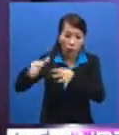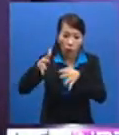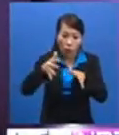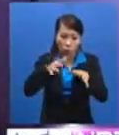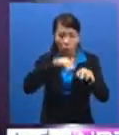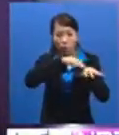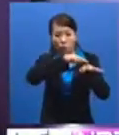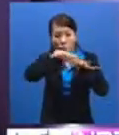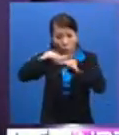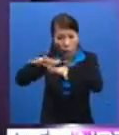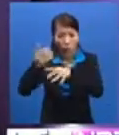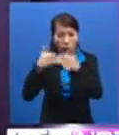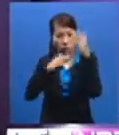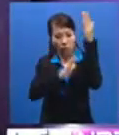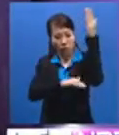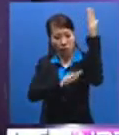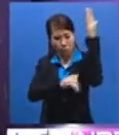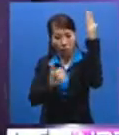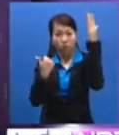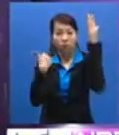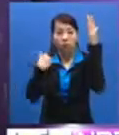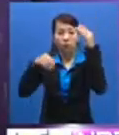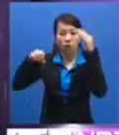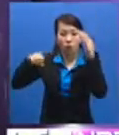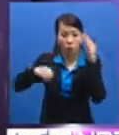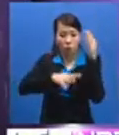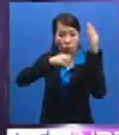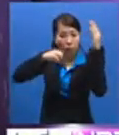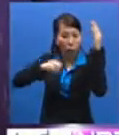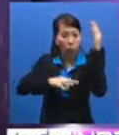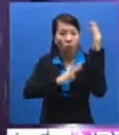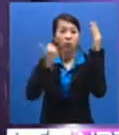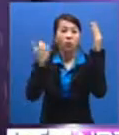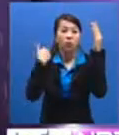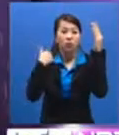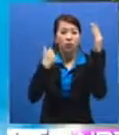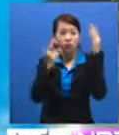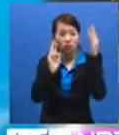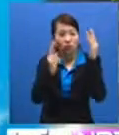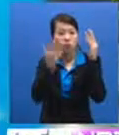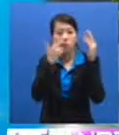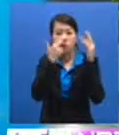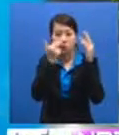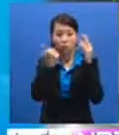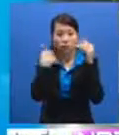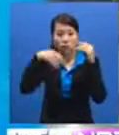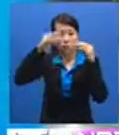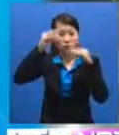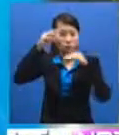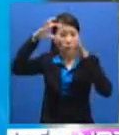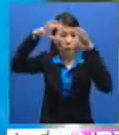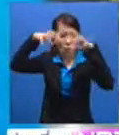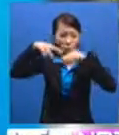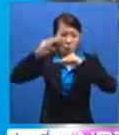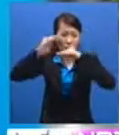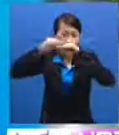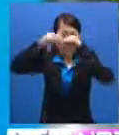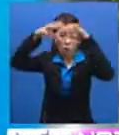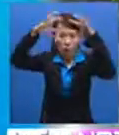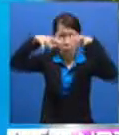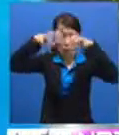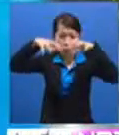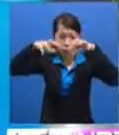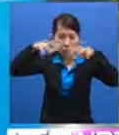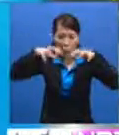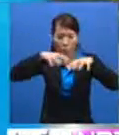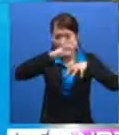ตัวผ่านพากใต้ตอนล่างลัษณะชื่นนี้จะทำใหพากใ้ตั้แต่จงหวชุพรลงไปมีฝนเพิ่มมากขึ้นและมฝนตกหนัก